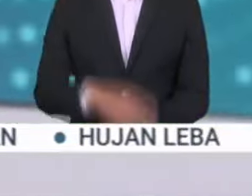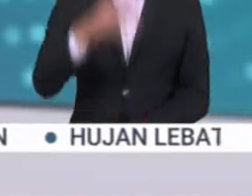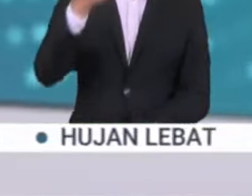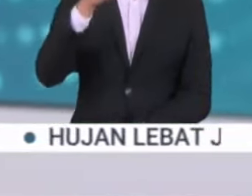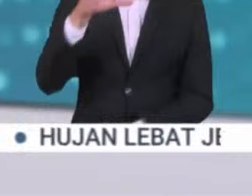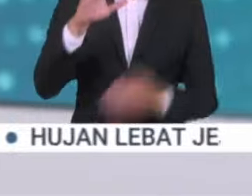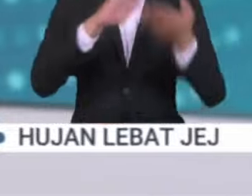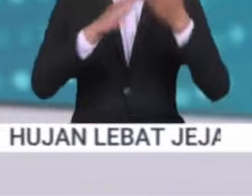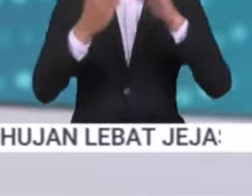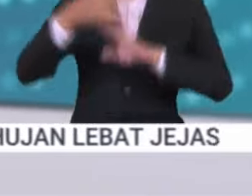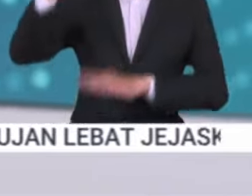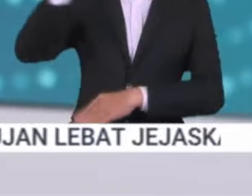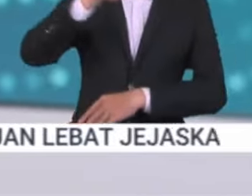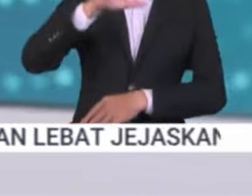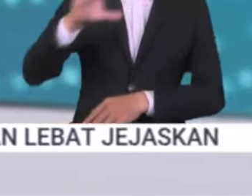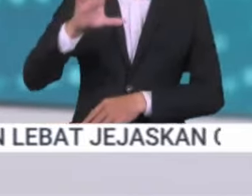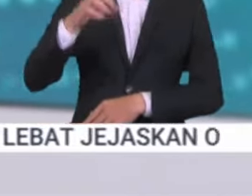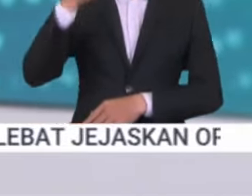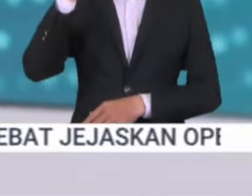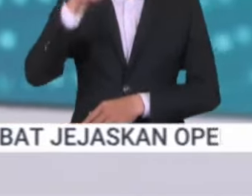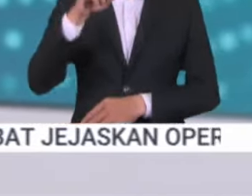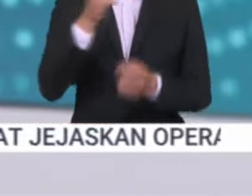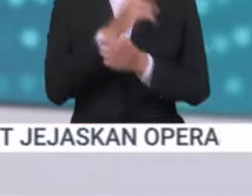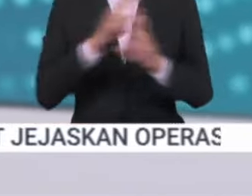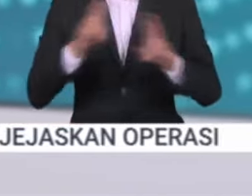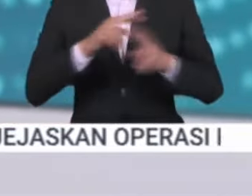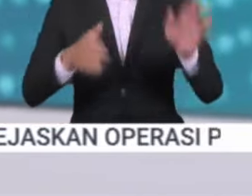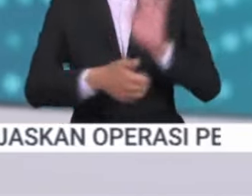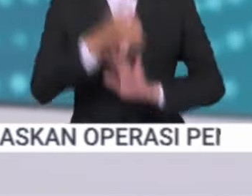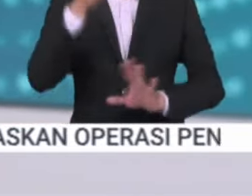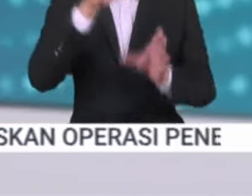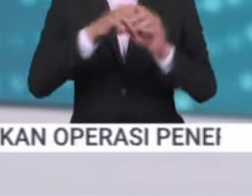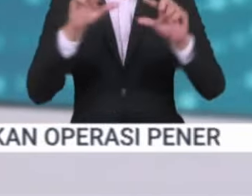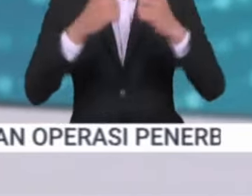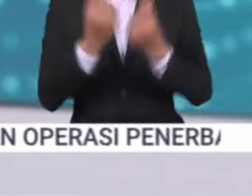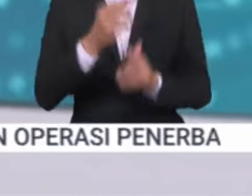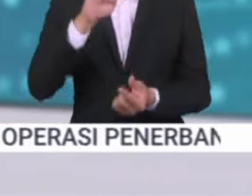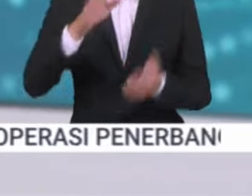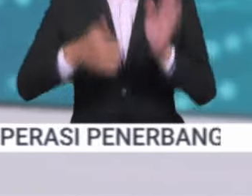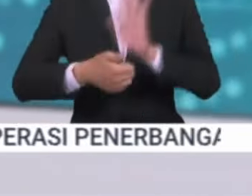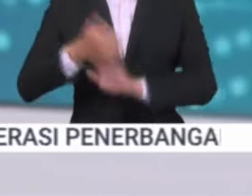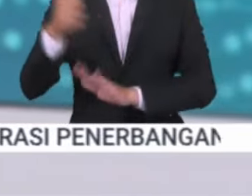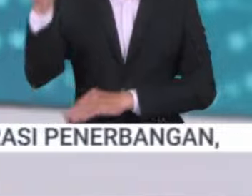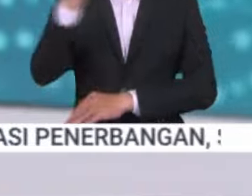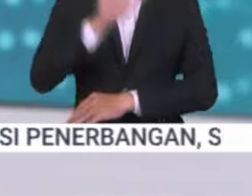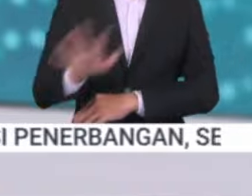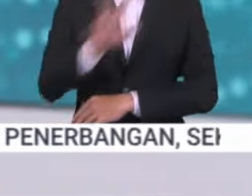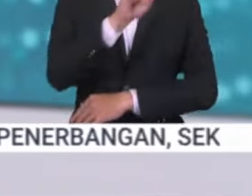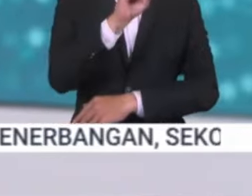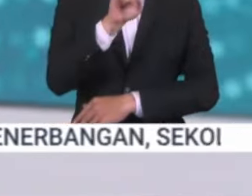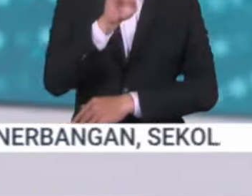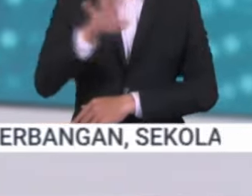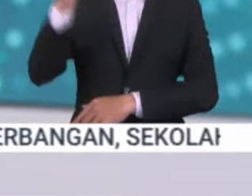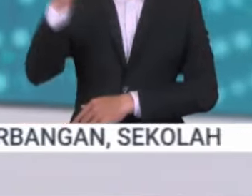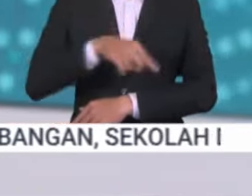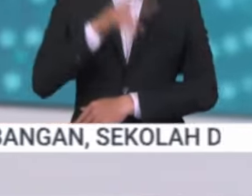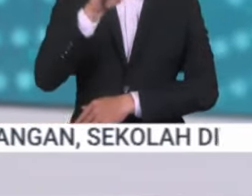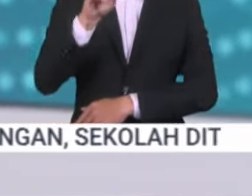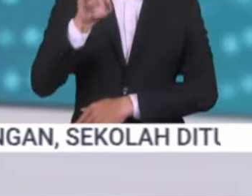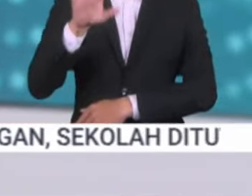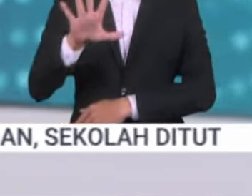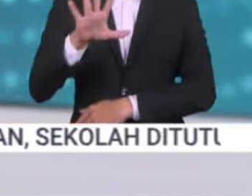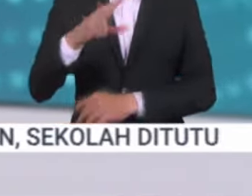Sementara itu, KL City FC sedia buru kemenangan kedua dalam saingan kumpulan B Kejuaraan Kelab Asia